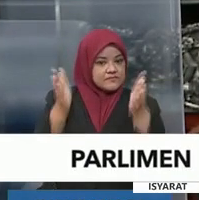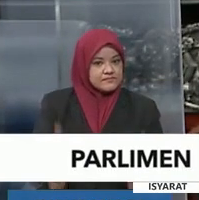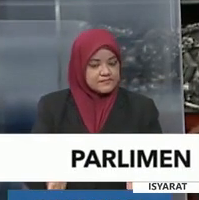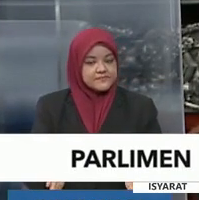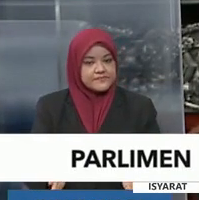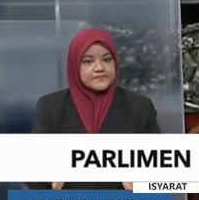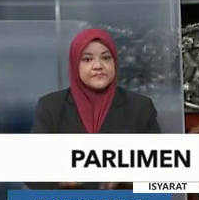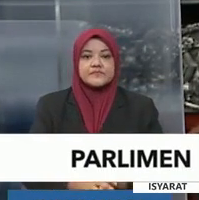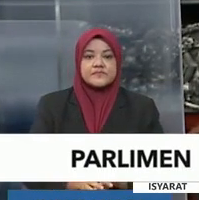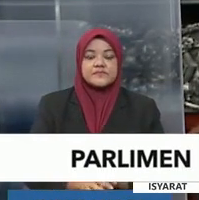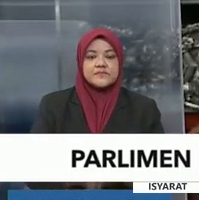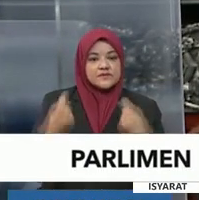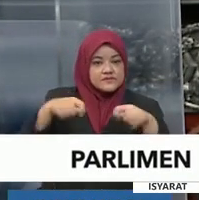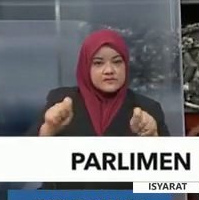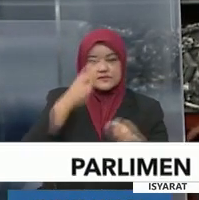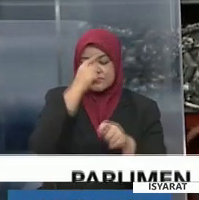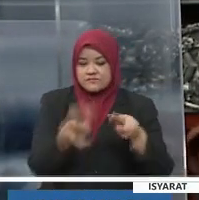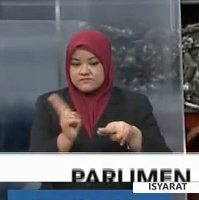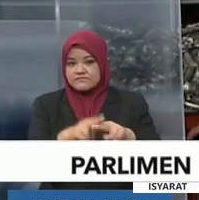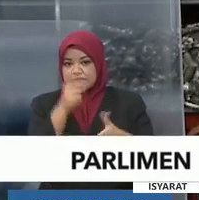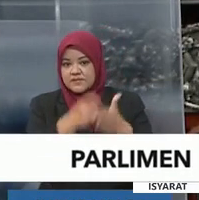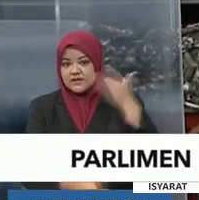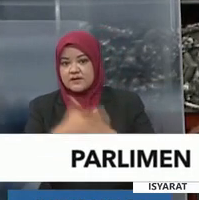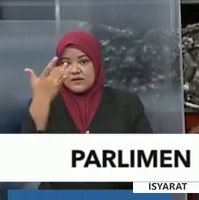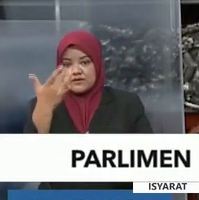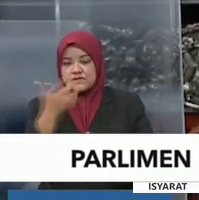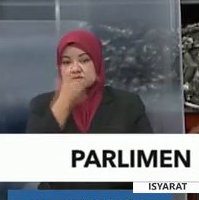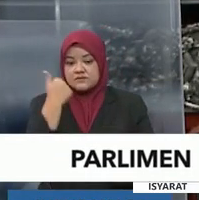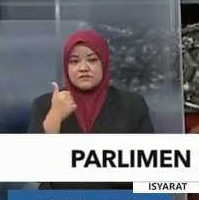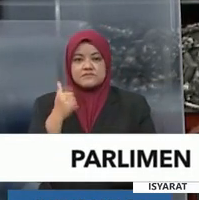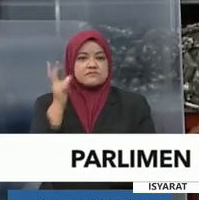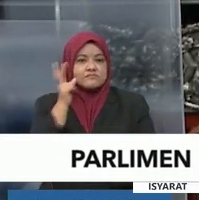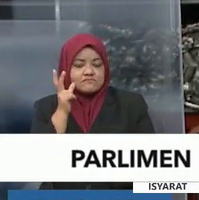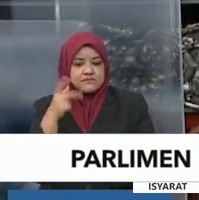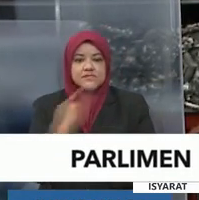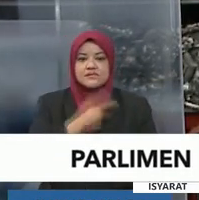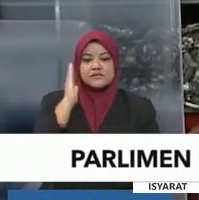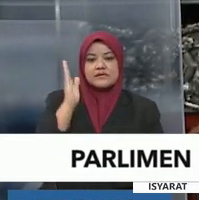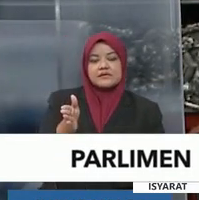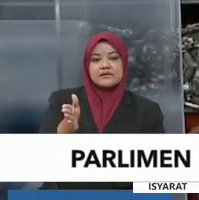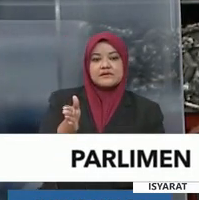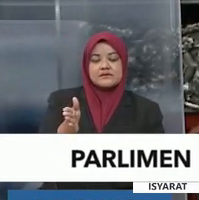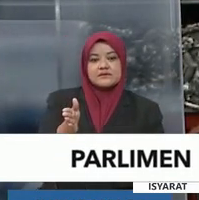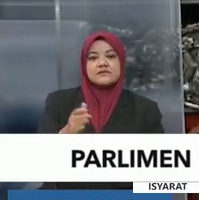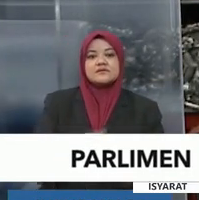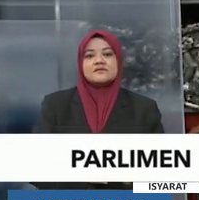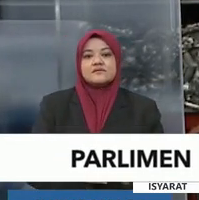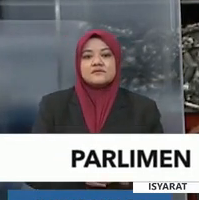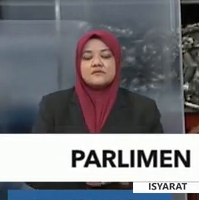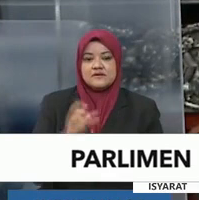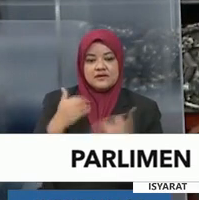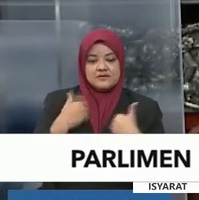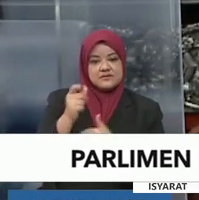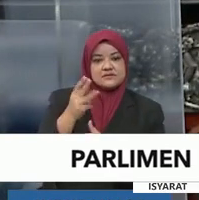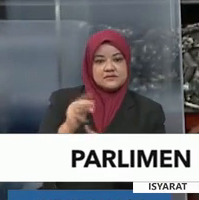pihak yang cuba untuk menaikkan harga lebih awal sebab mendengar kita akan kenakan